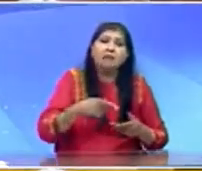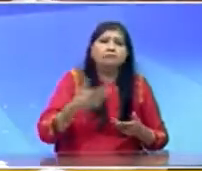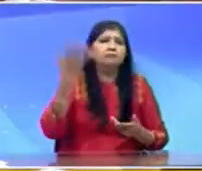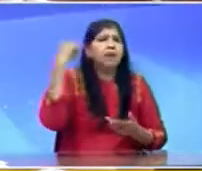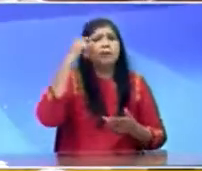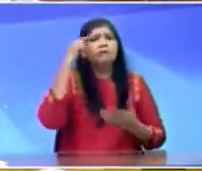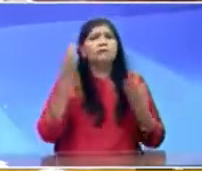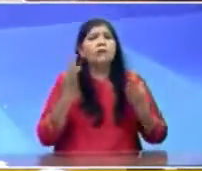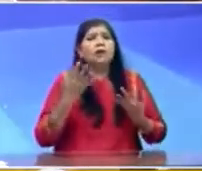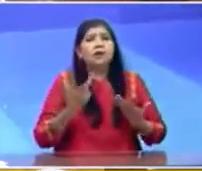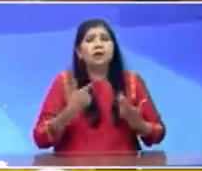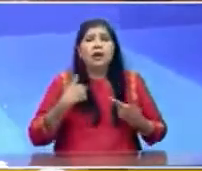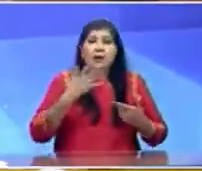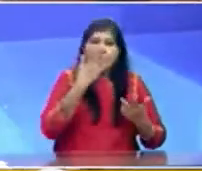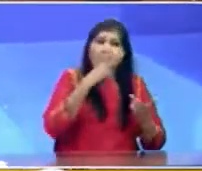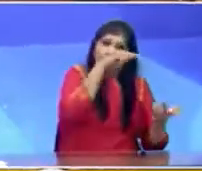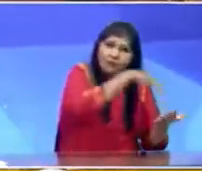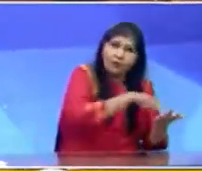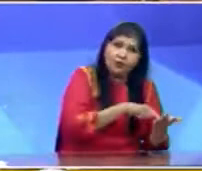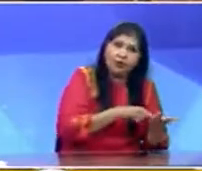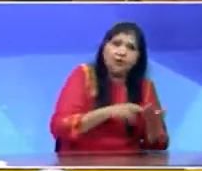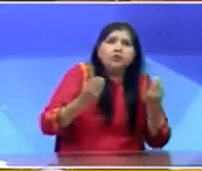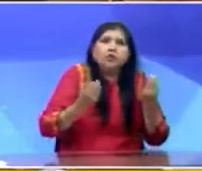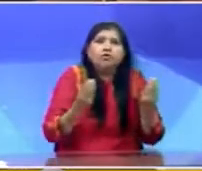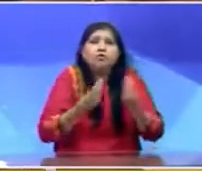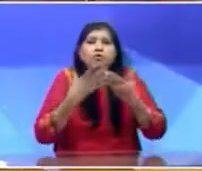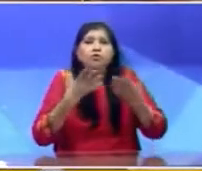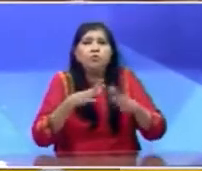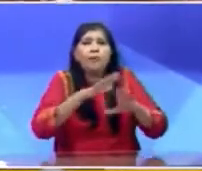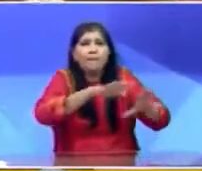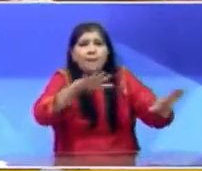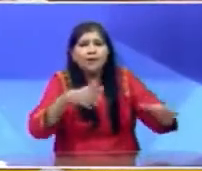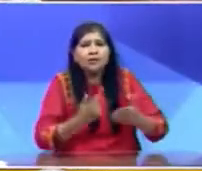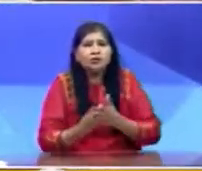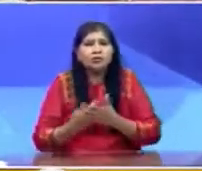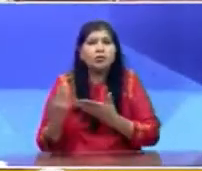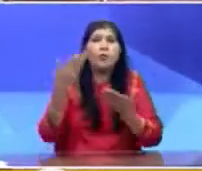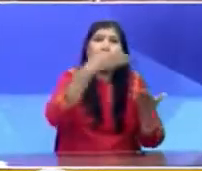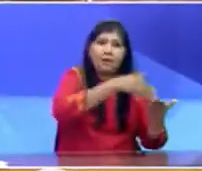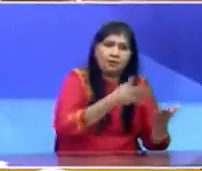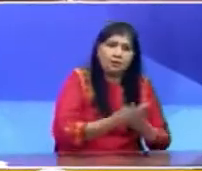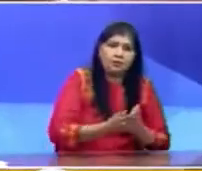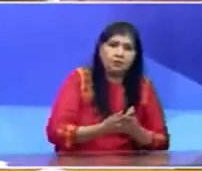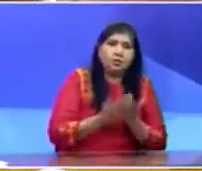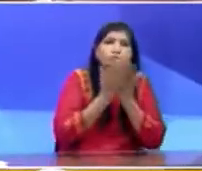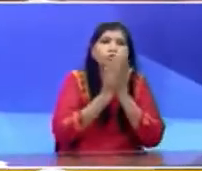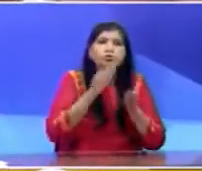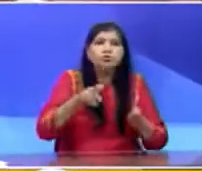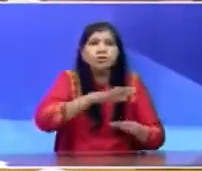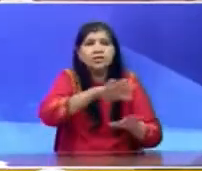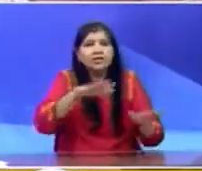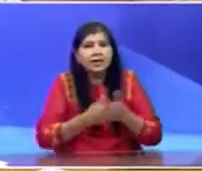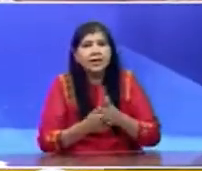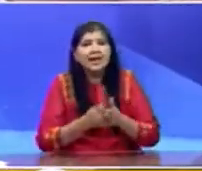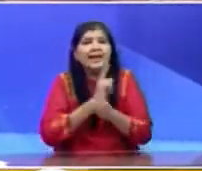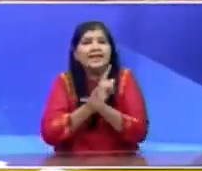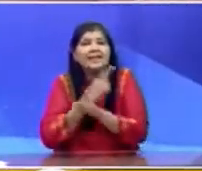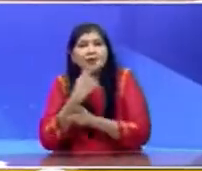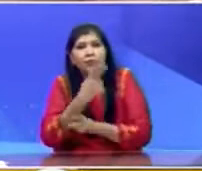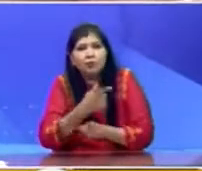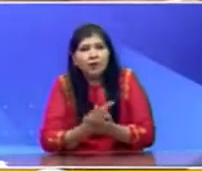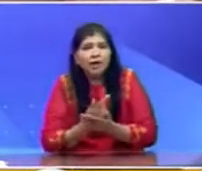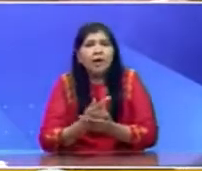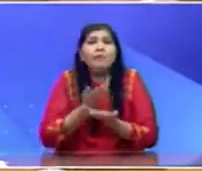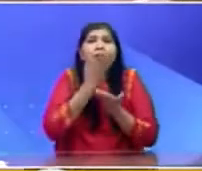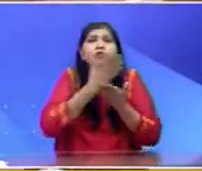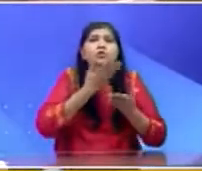रहे हैं। मैं आसपास के स्कूल के विद्यार्थियों से आग्रह करूंगा, टीचर से आग्रह करूंगा कि अपने